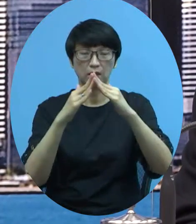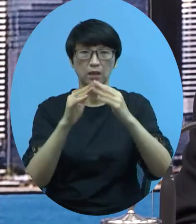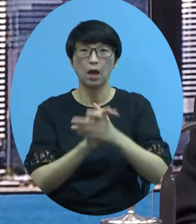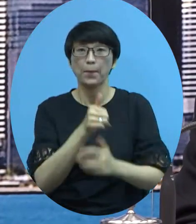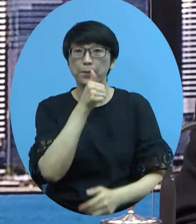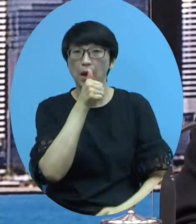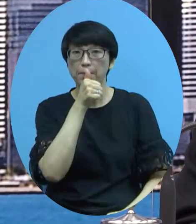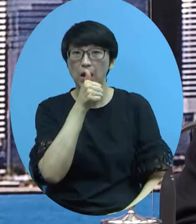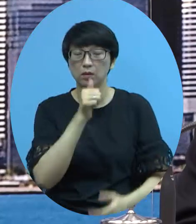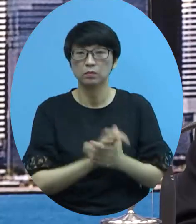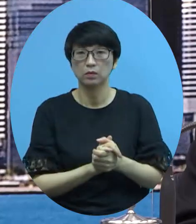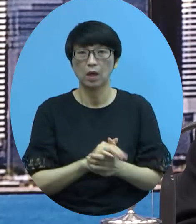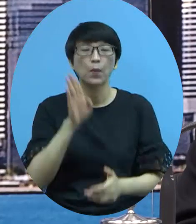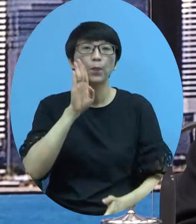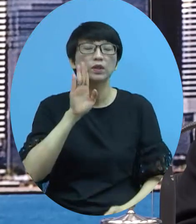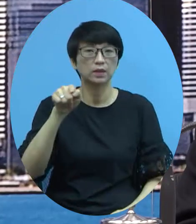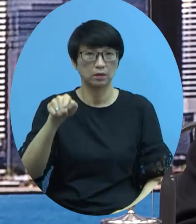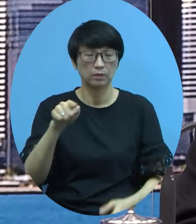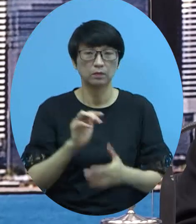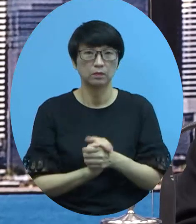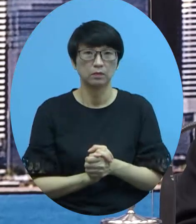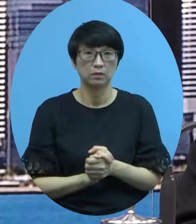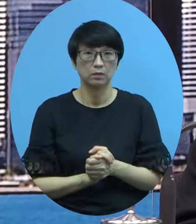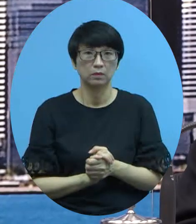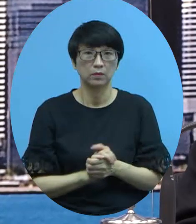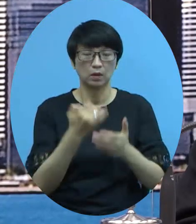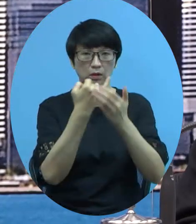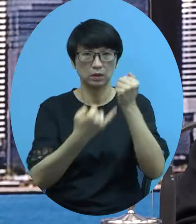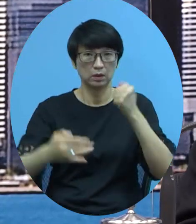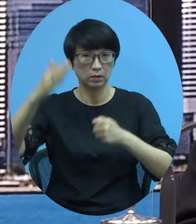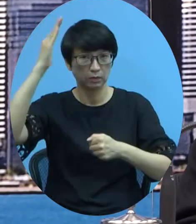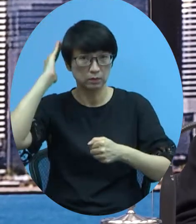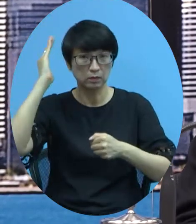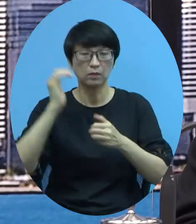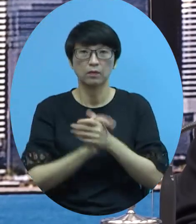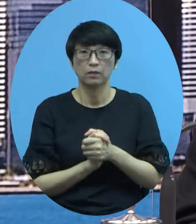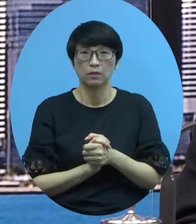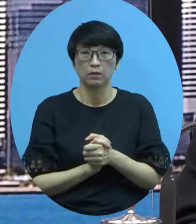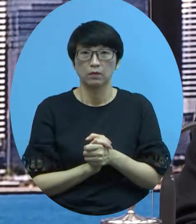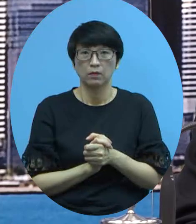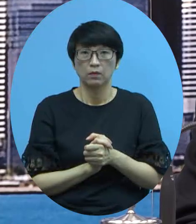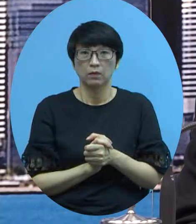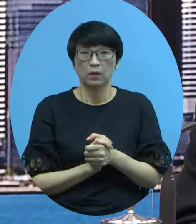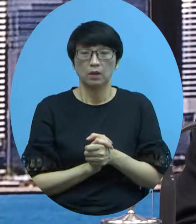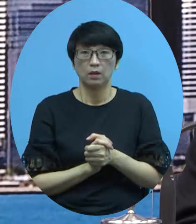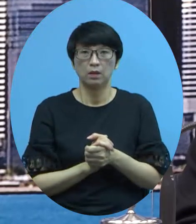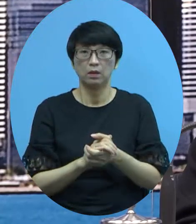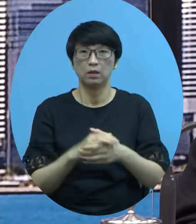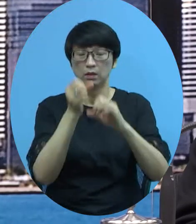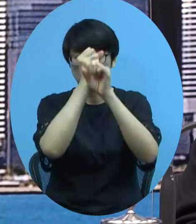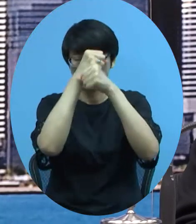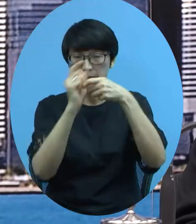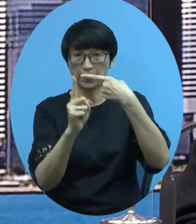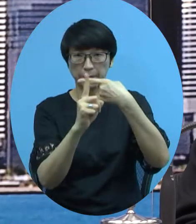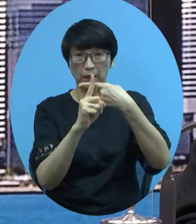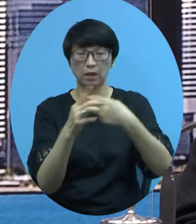親係應該係佢嘅仔，就係咧係一個陽性嘅個案。咁但係咧，